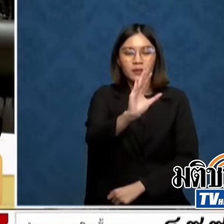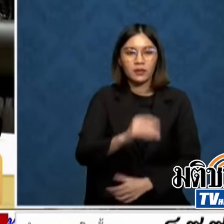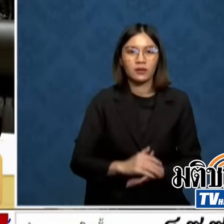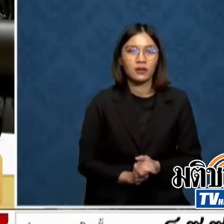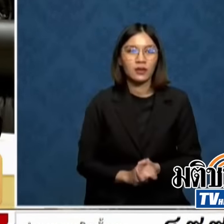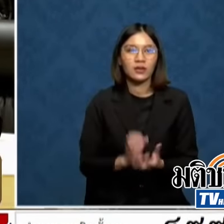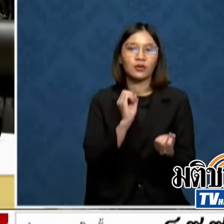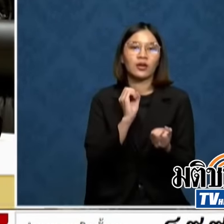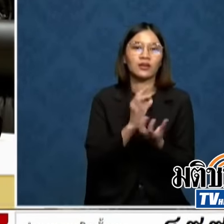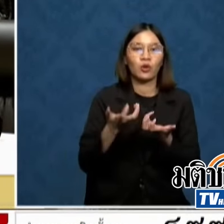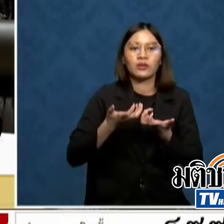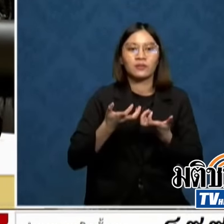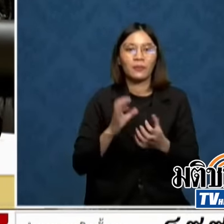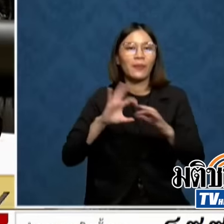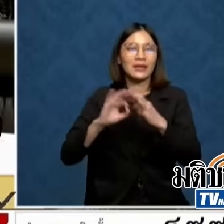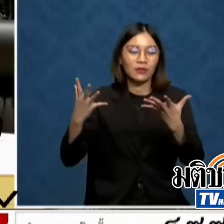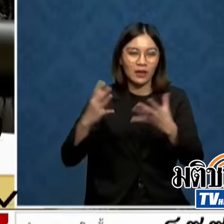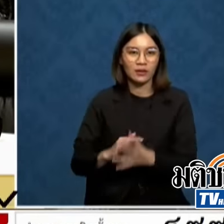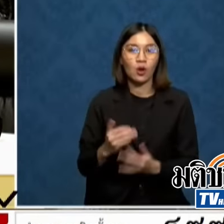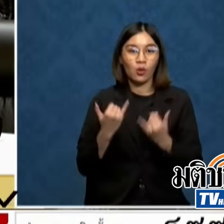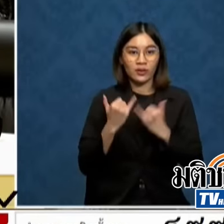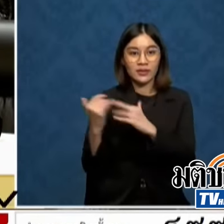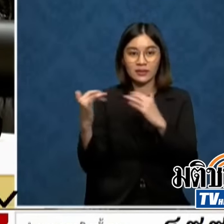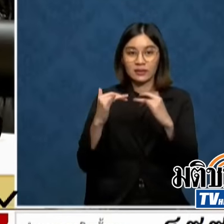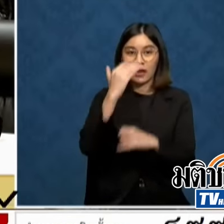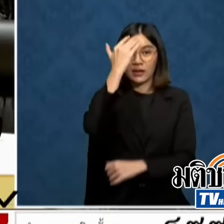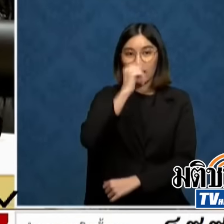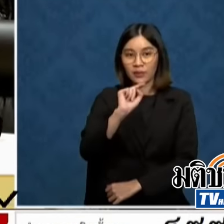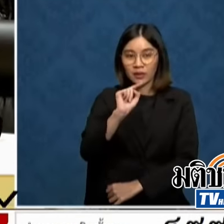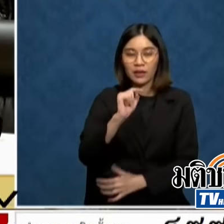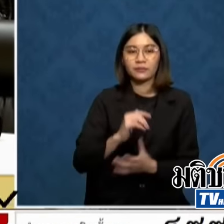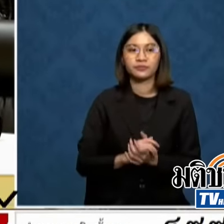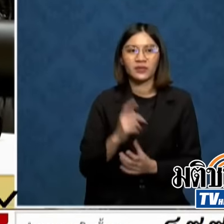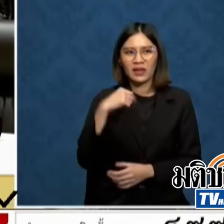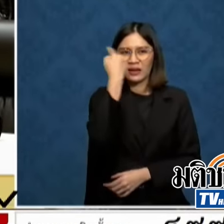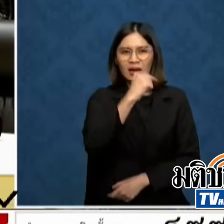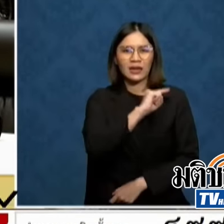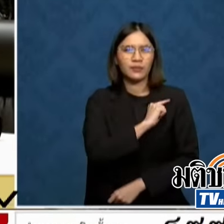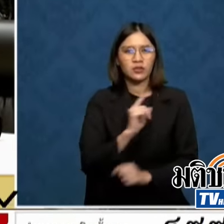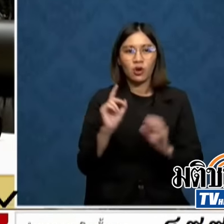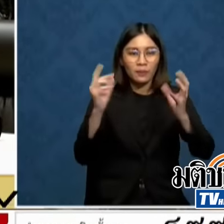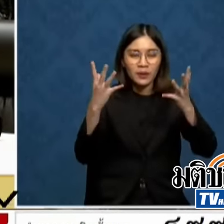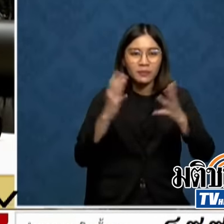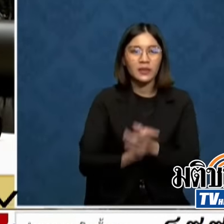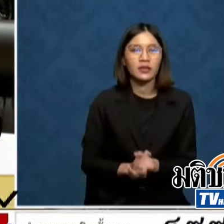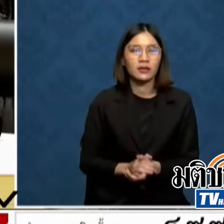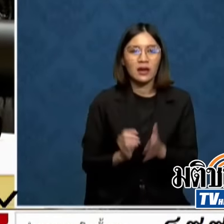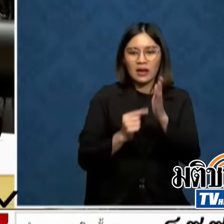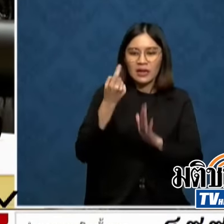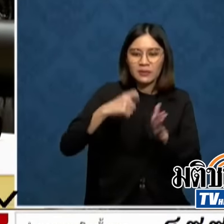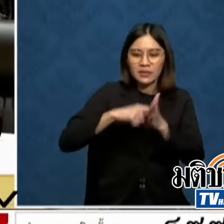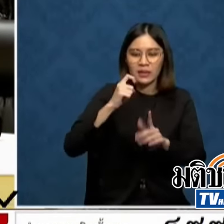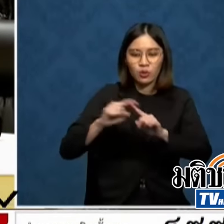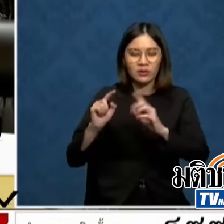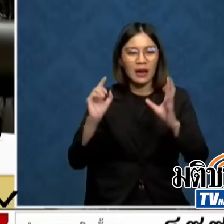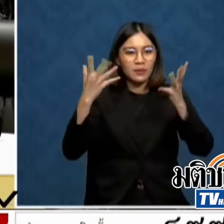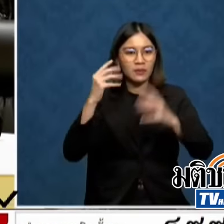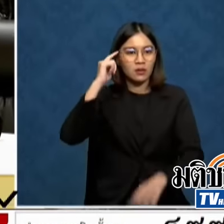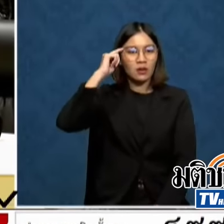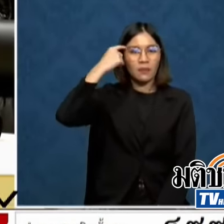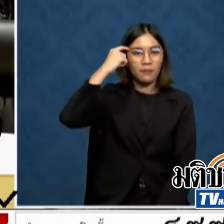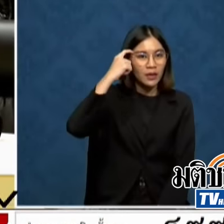เดี๋ยวมันจะเป็นคนละเรื่องแต่ที่ผมพยายามจะสื่อสารวันนี้เพราะว่าไม่มีใครรับผิดชอบไม่มีต้นตอสาเหตุและไ